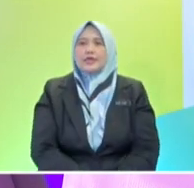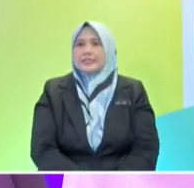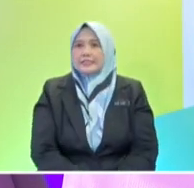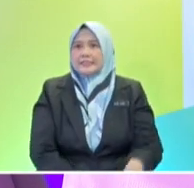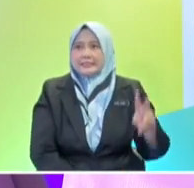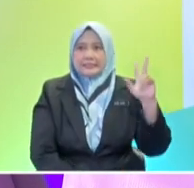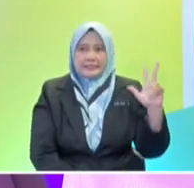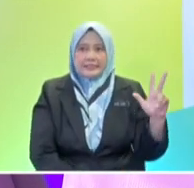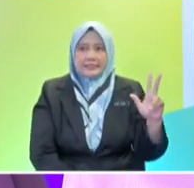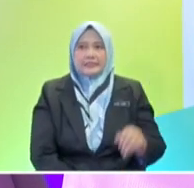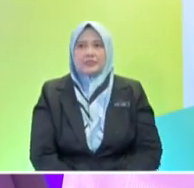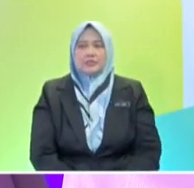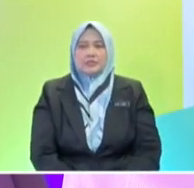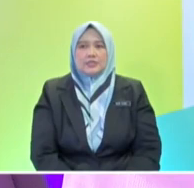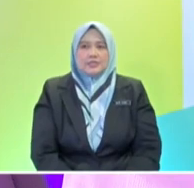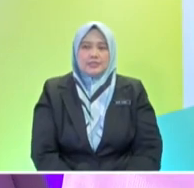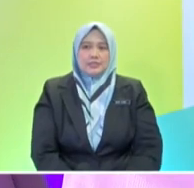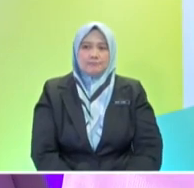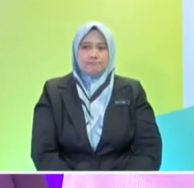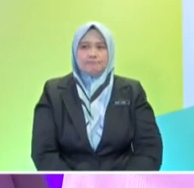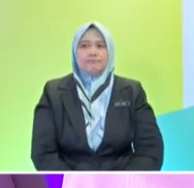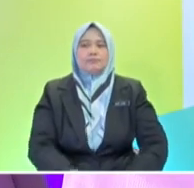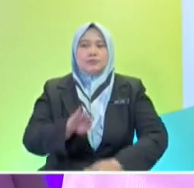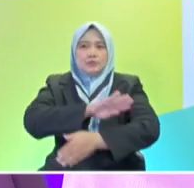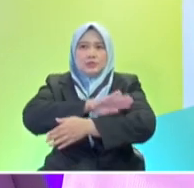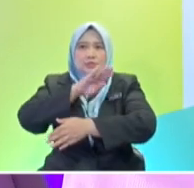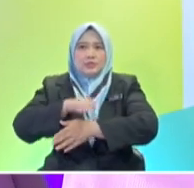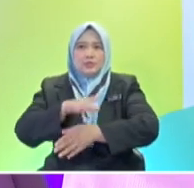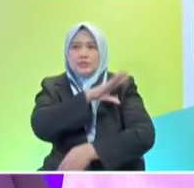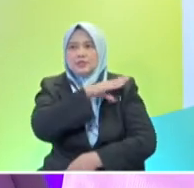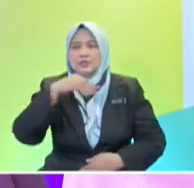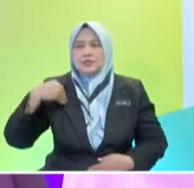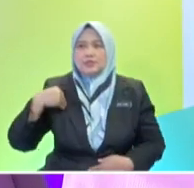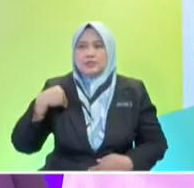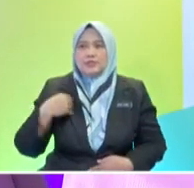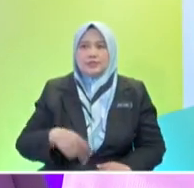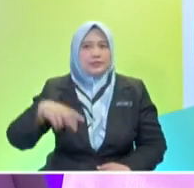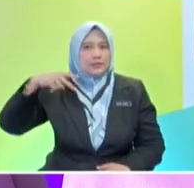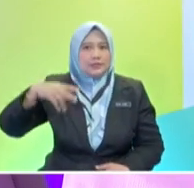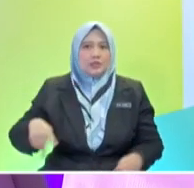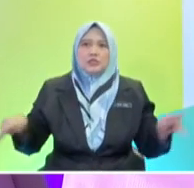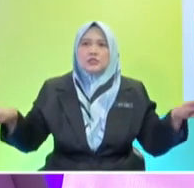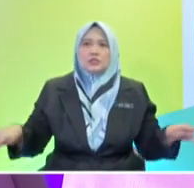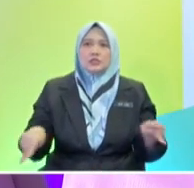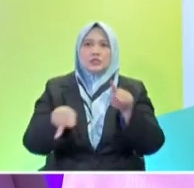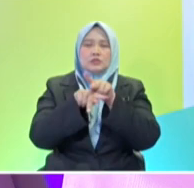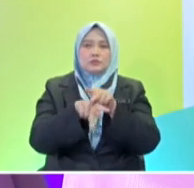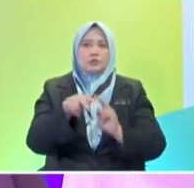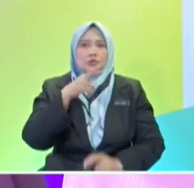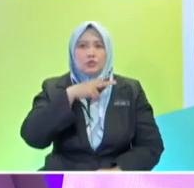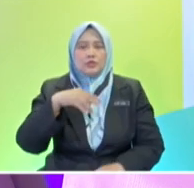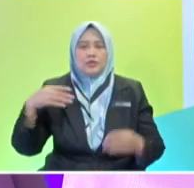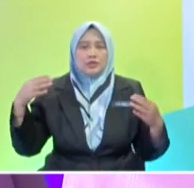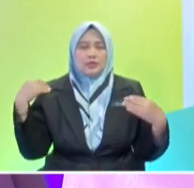sirip dan kaki selaput renang. Ini ada dekat katak, dekat itik. Ini pastinya